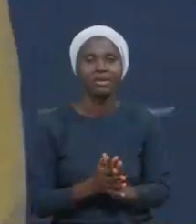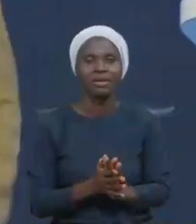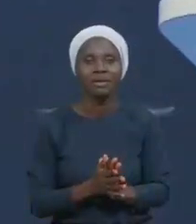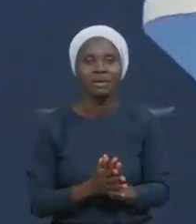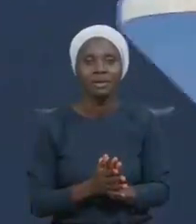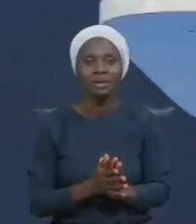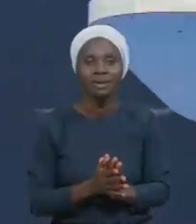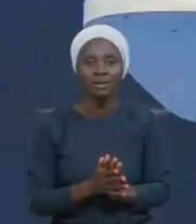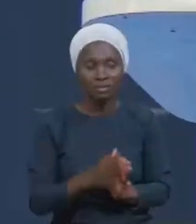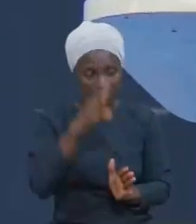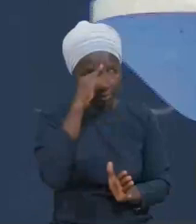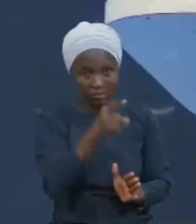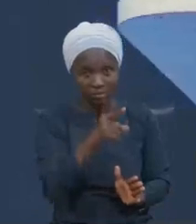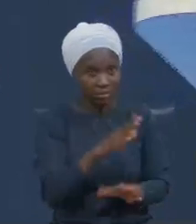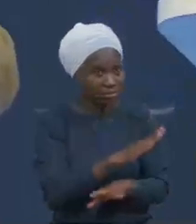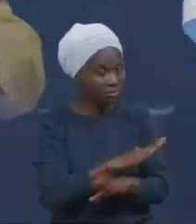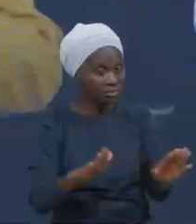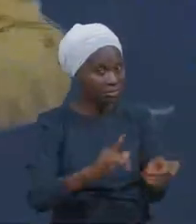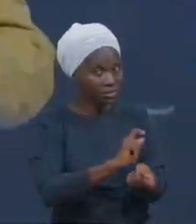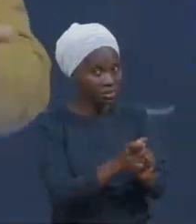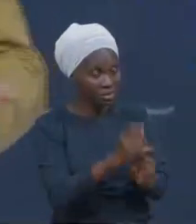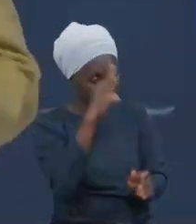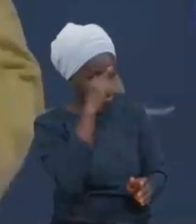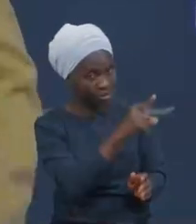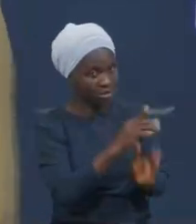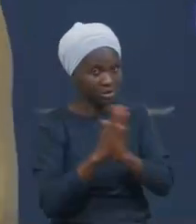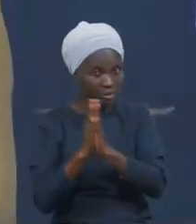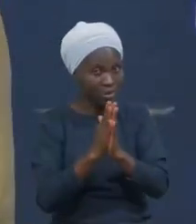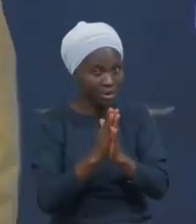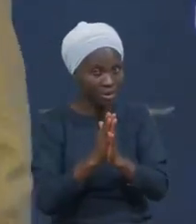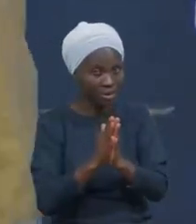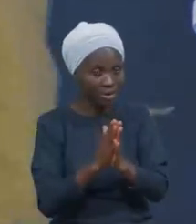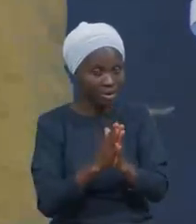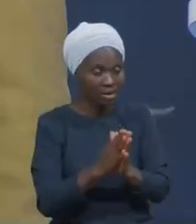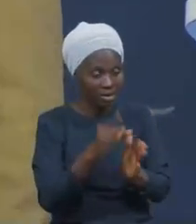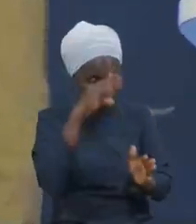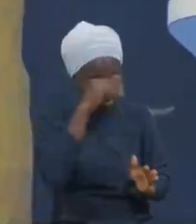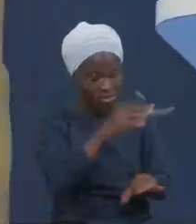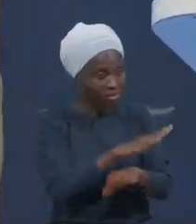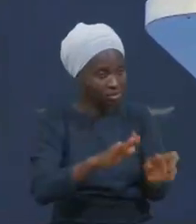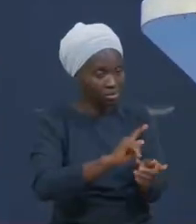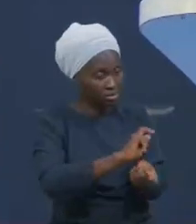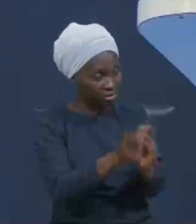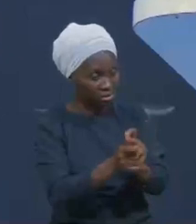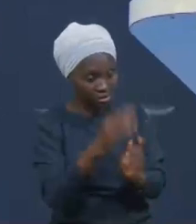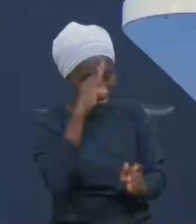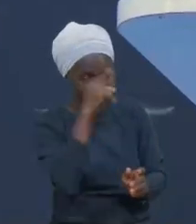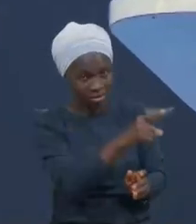Il n'a pas changé sa prière. Il n'a pas changé son attitude. D'accord, on m'appêche, on me dit de me